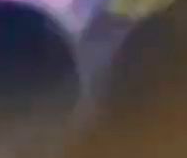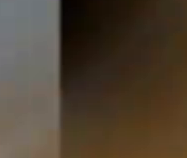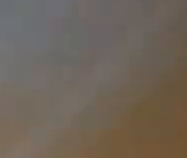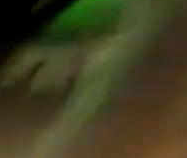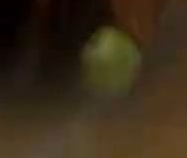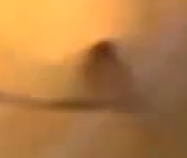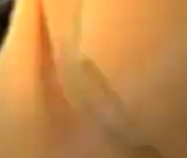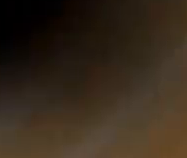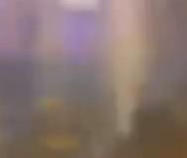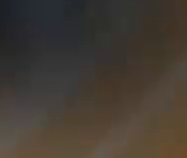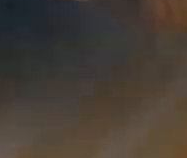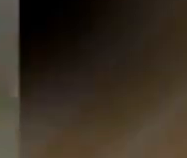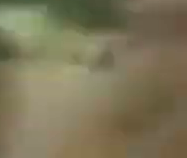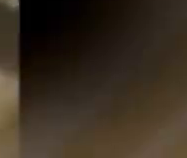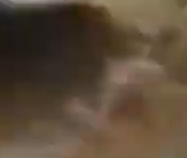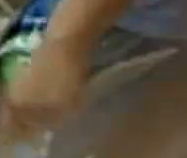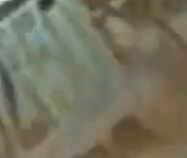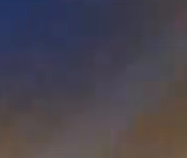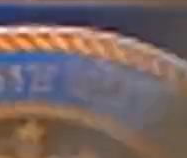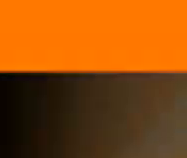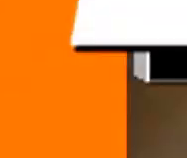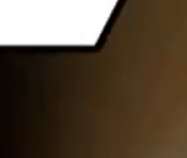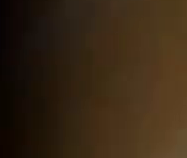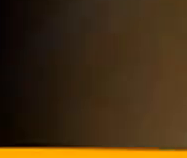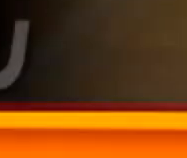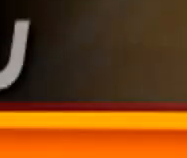Narito na iba pang malalaking balita sa Frontline.